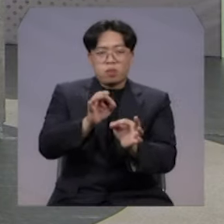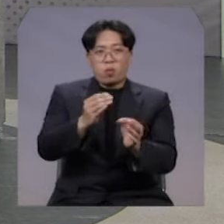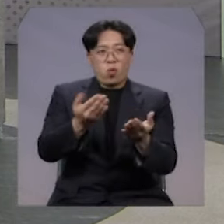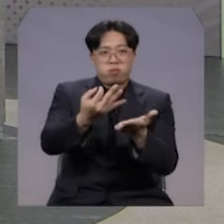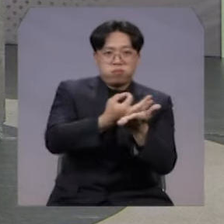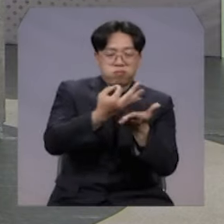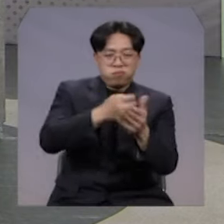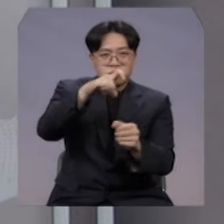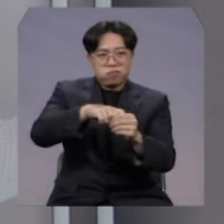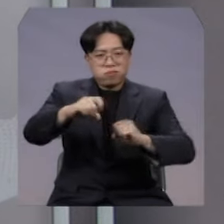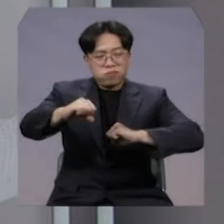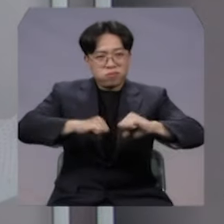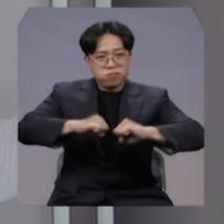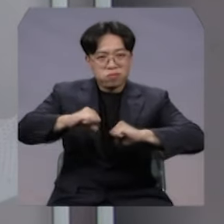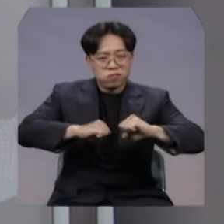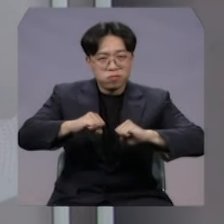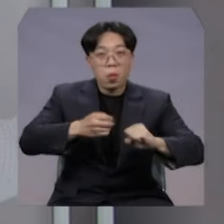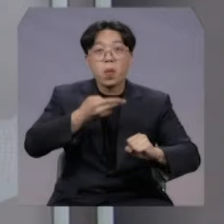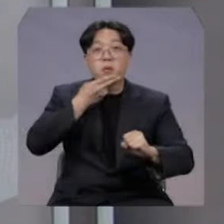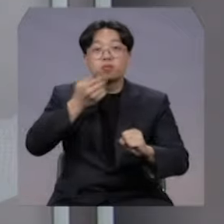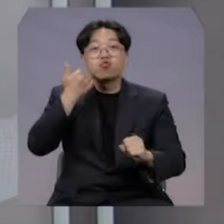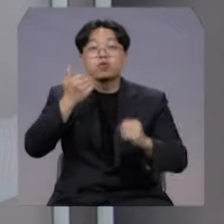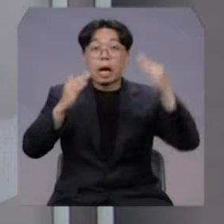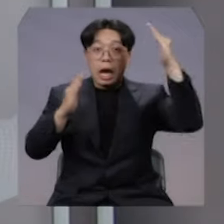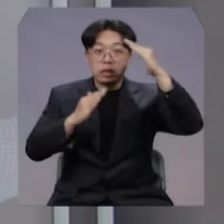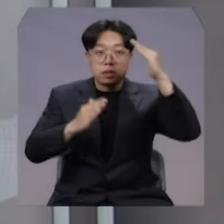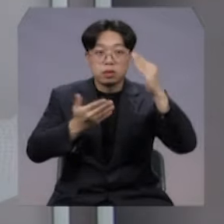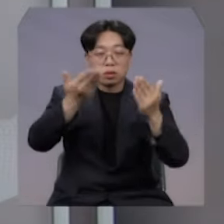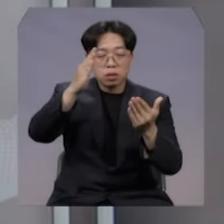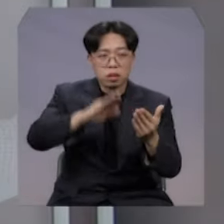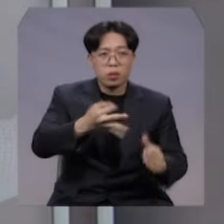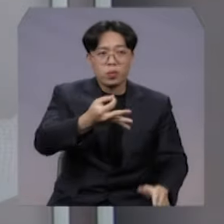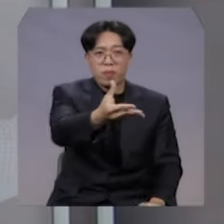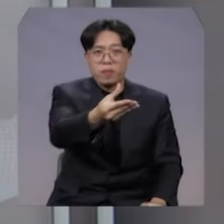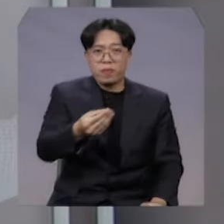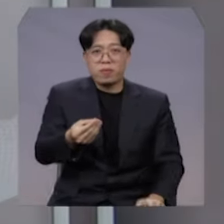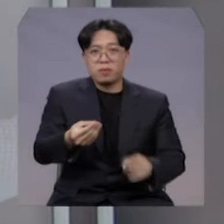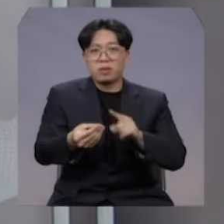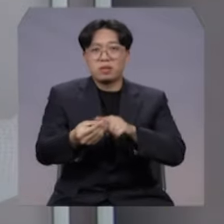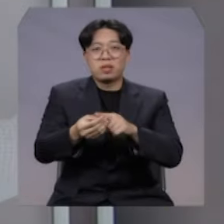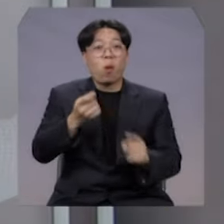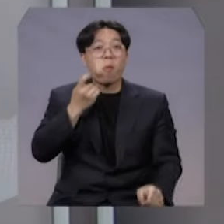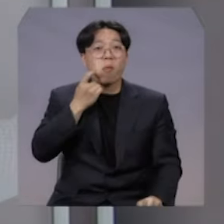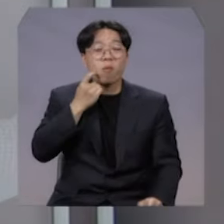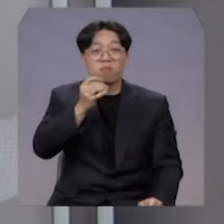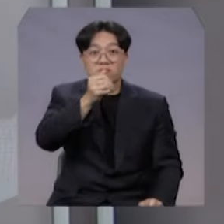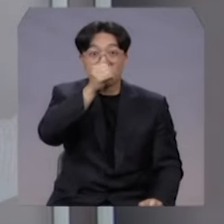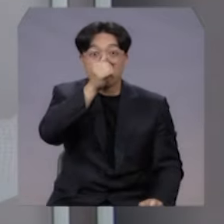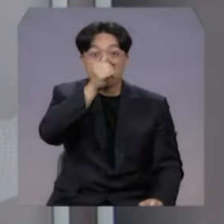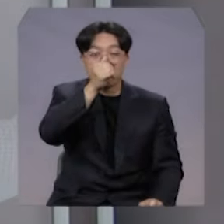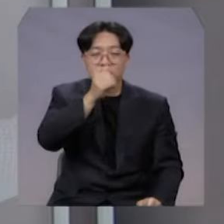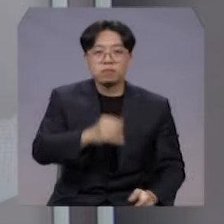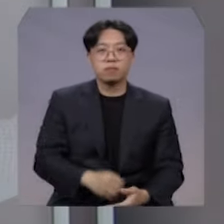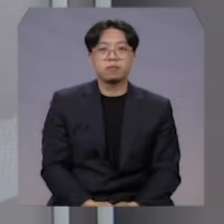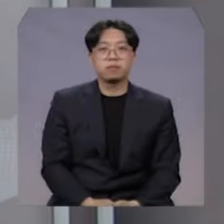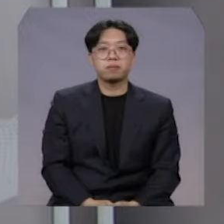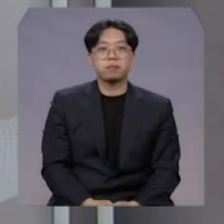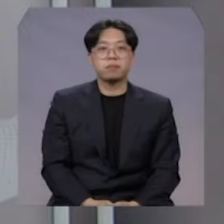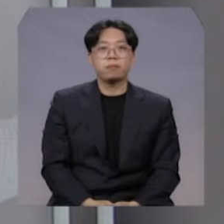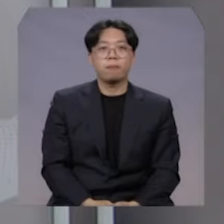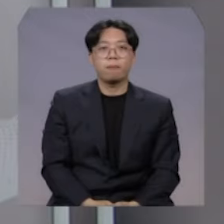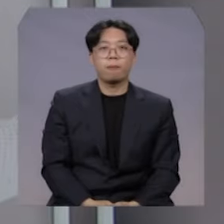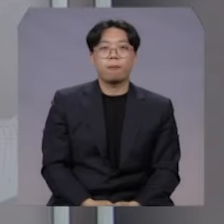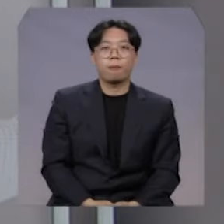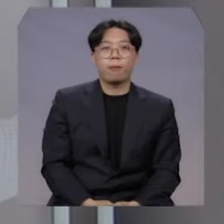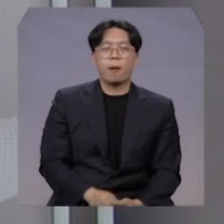네네. 사업자 대출을 받았음에도 네네. 대출 기간을 속인 것이 없습니까? 정말... 네. 어떻게 네. 생각하면